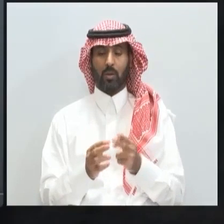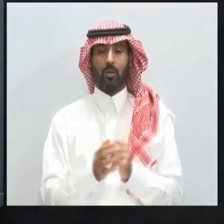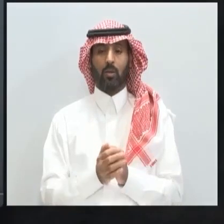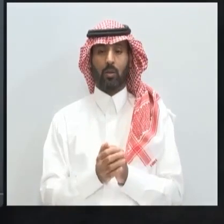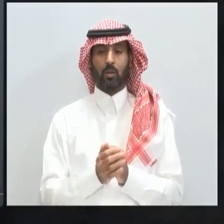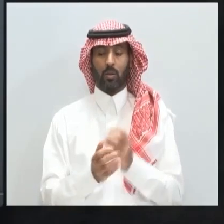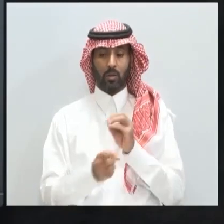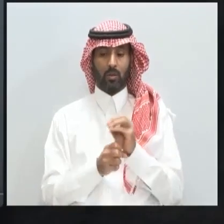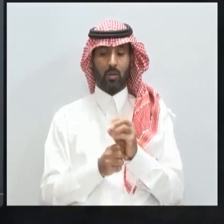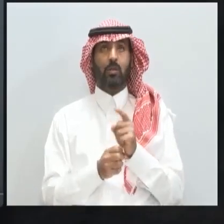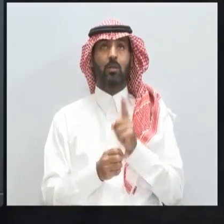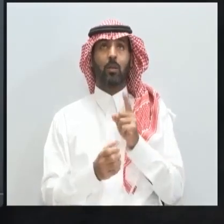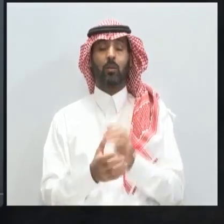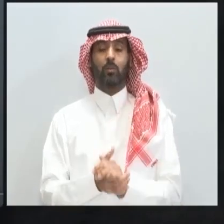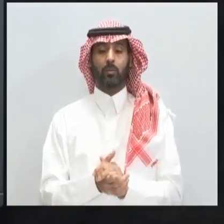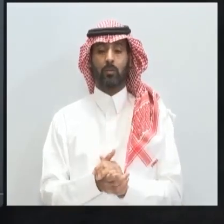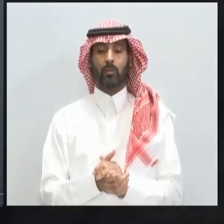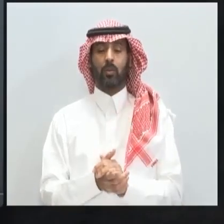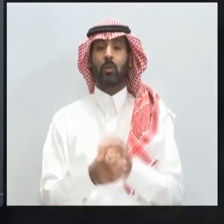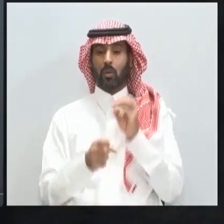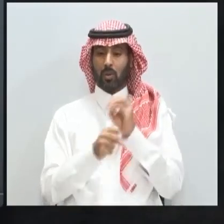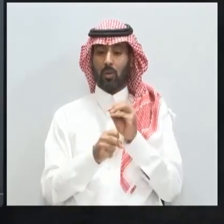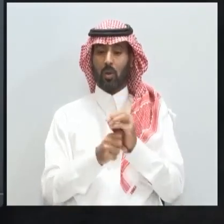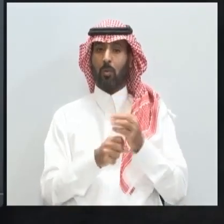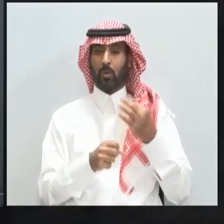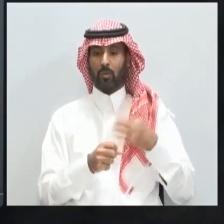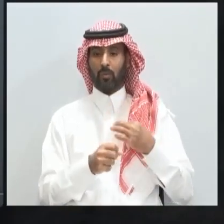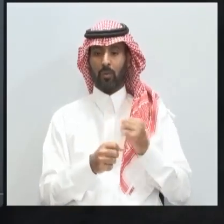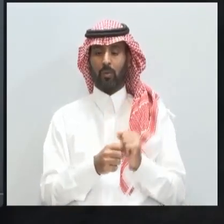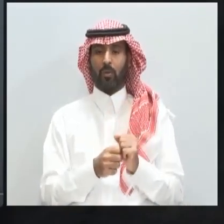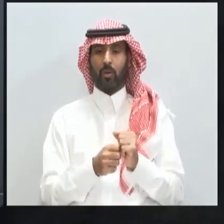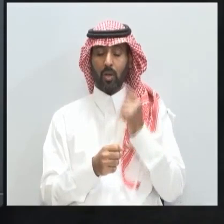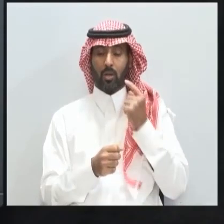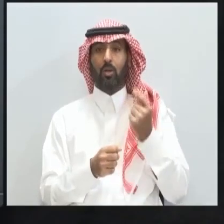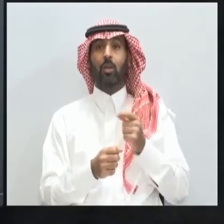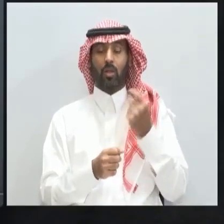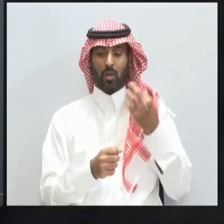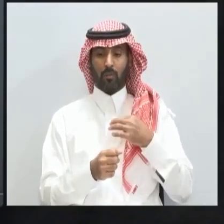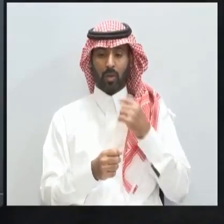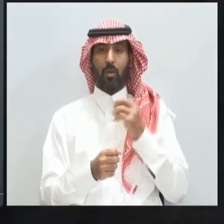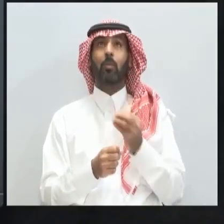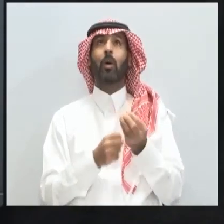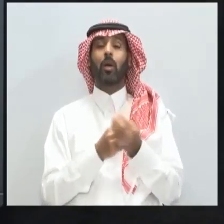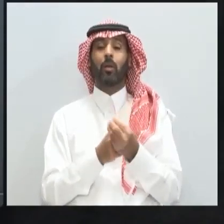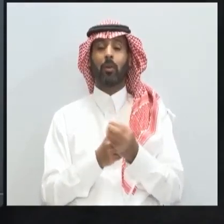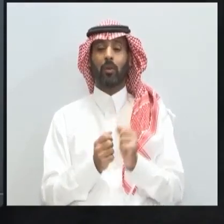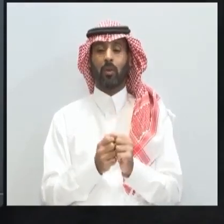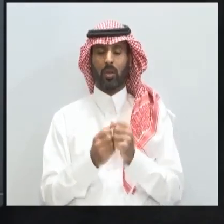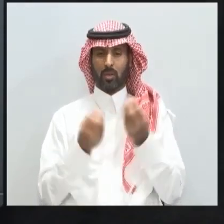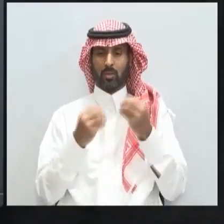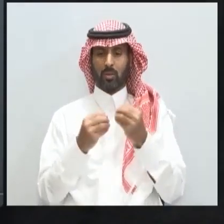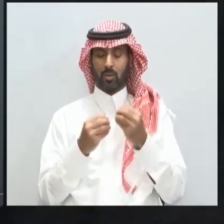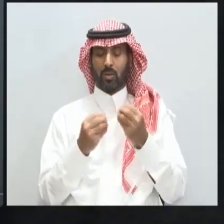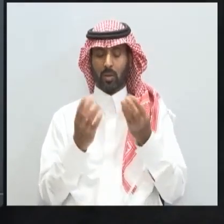الماده نسال الله جل وعلا ان يعلمنا ما ينفعنا وان ينفعنا بما علمنا وان يزيدنا